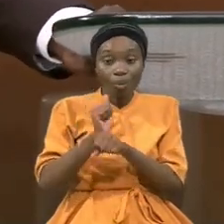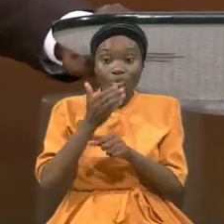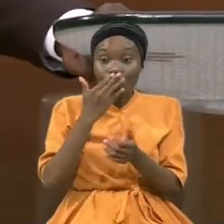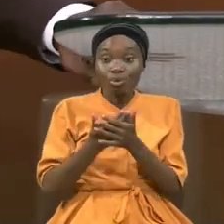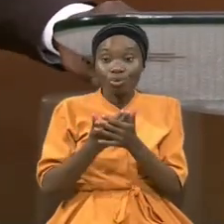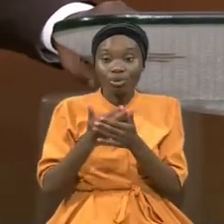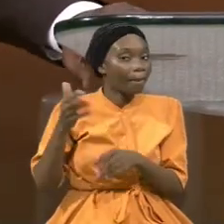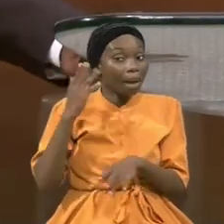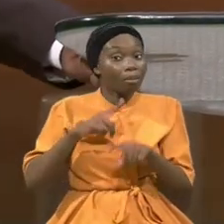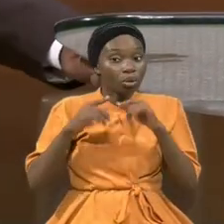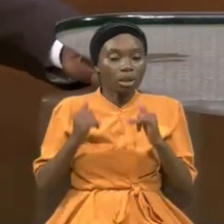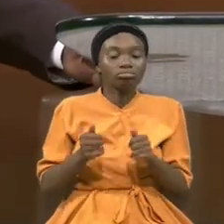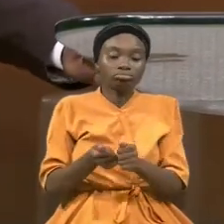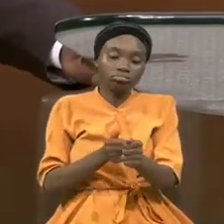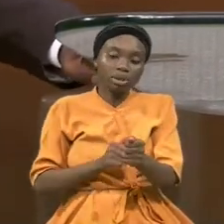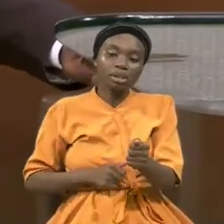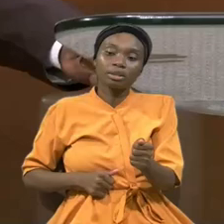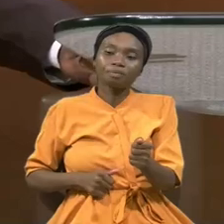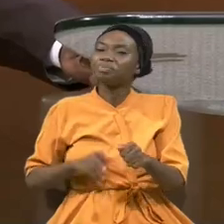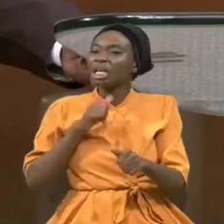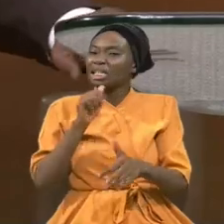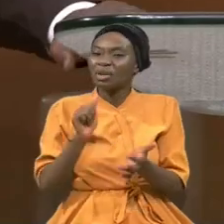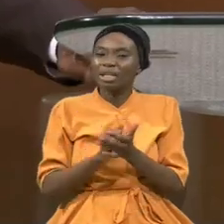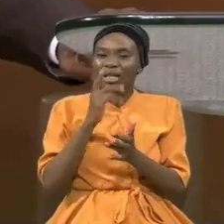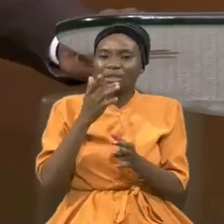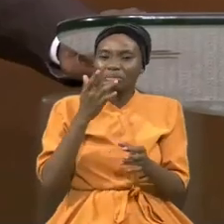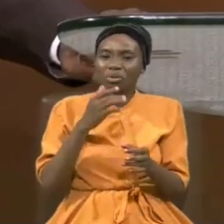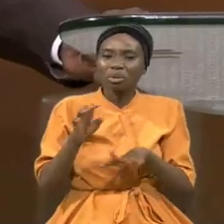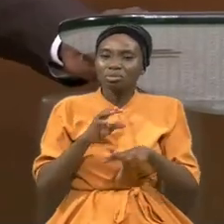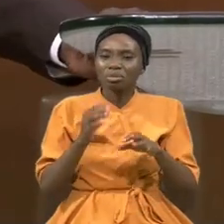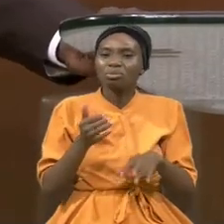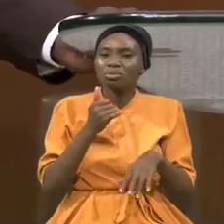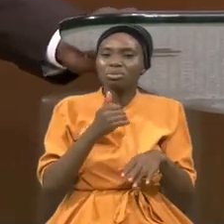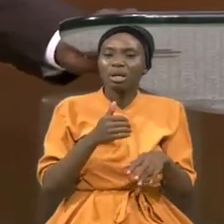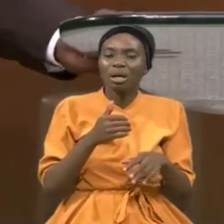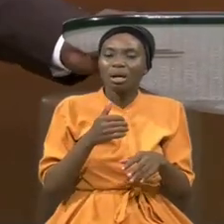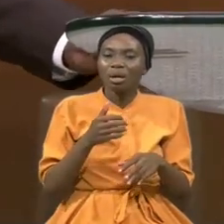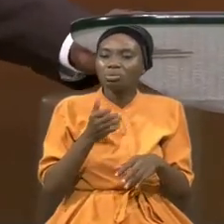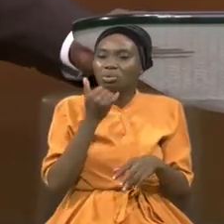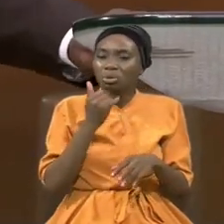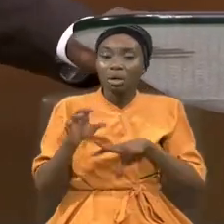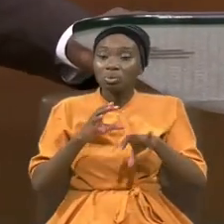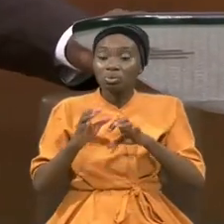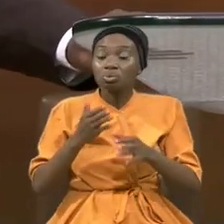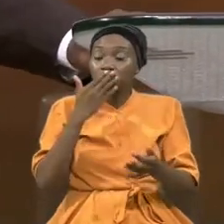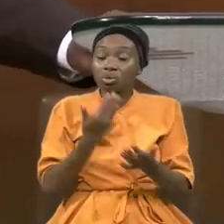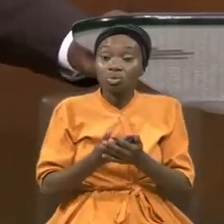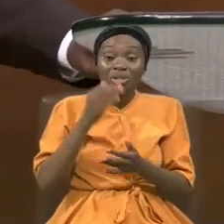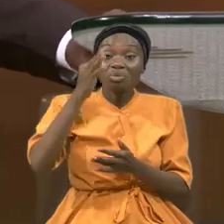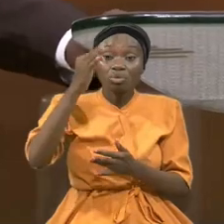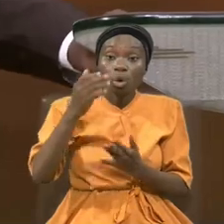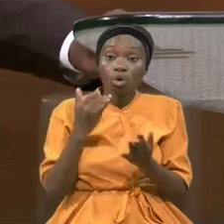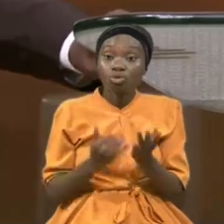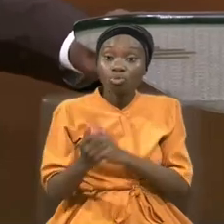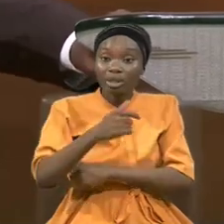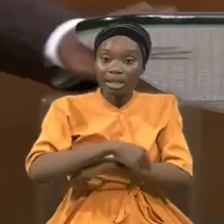Pas que vous avez fait le bien dans le passé, maintenant vous êtes rétrograde. Et pas que la personne nous promet, je ferai du bien